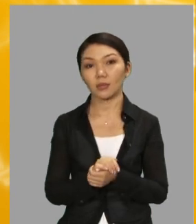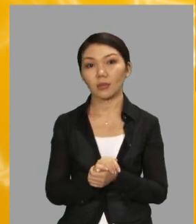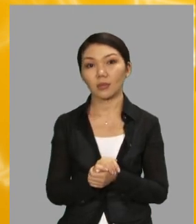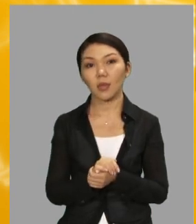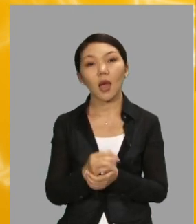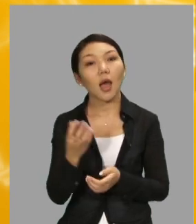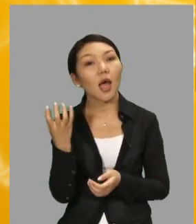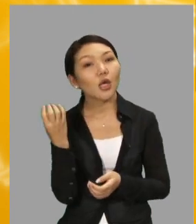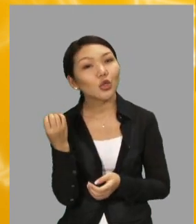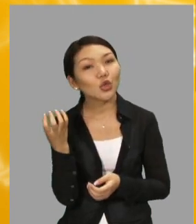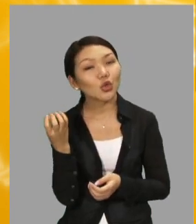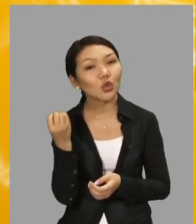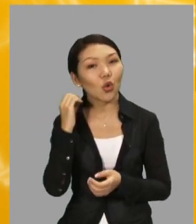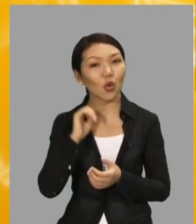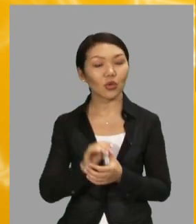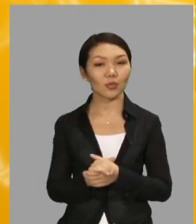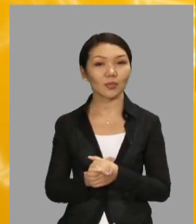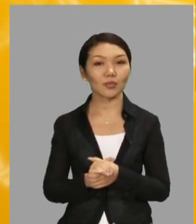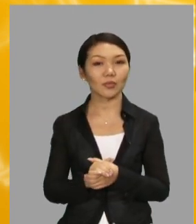А еще